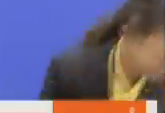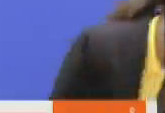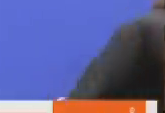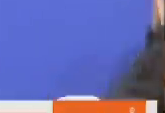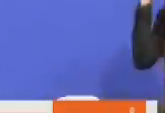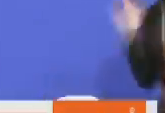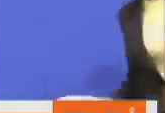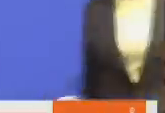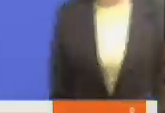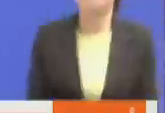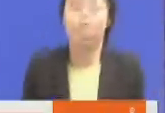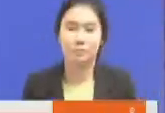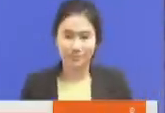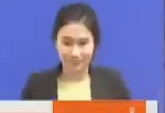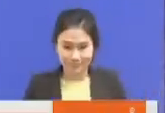ค่ะ